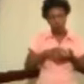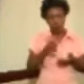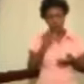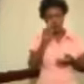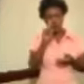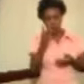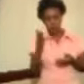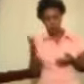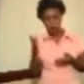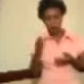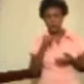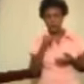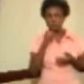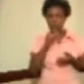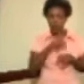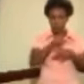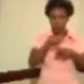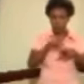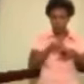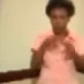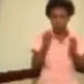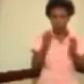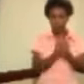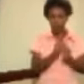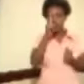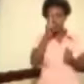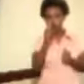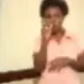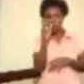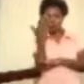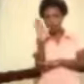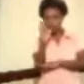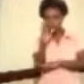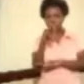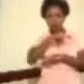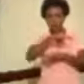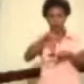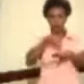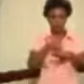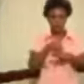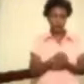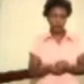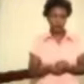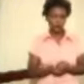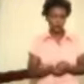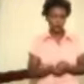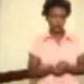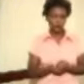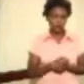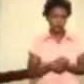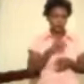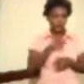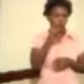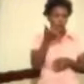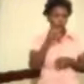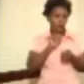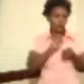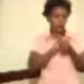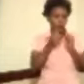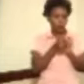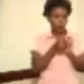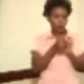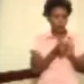intrants artificiels, et on est capable de tout privilégier les intrants naturels. Tout le problème est de